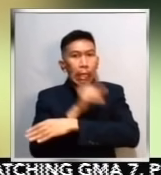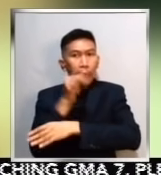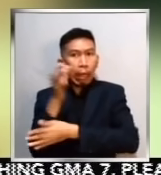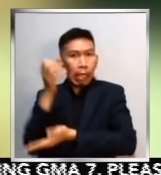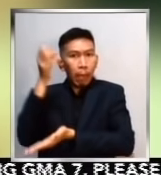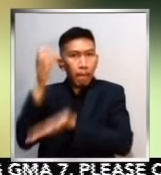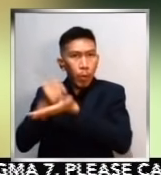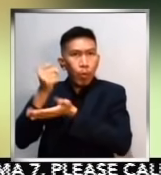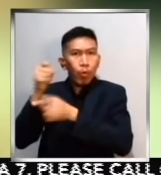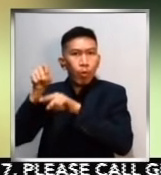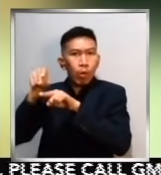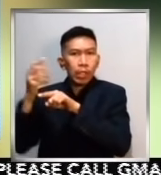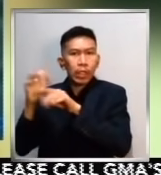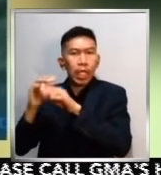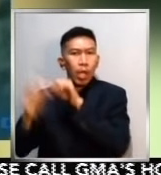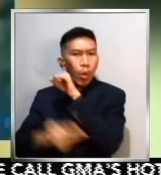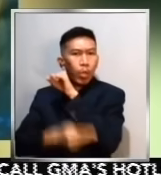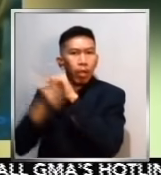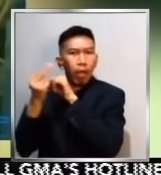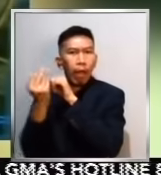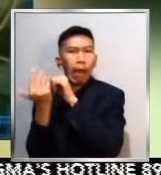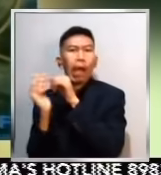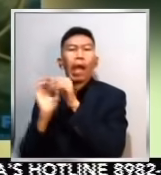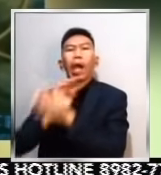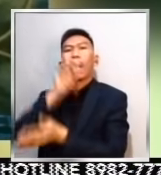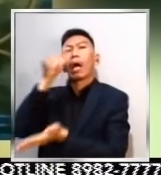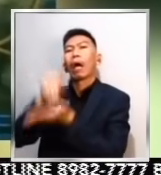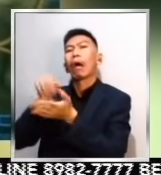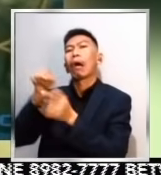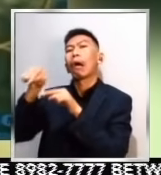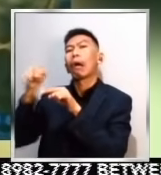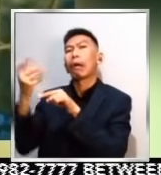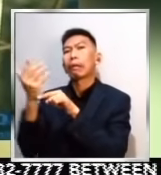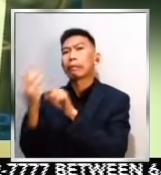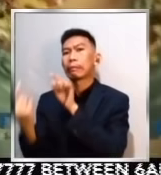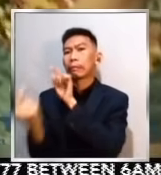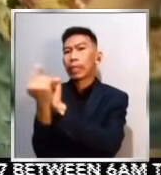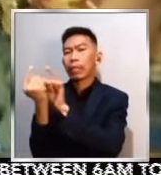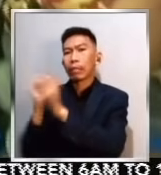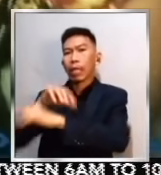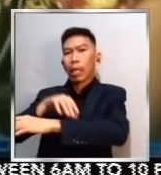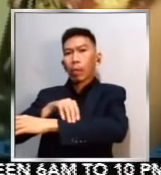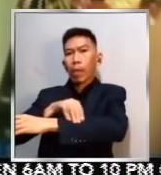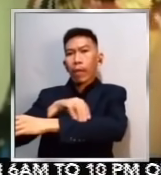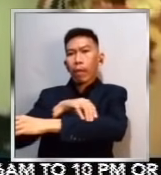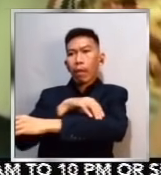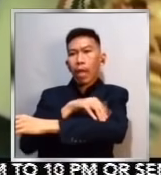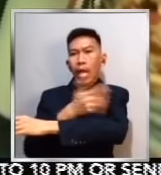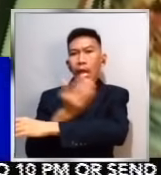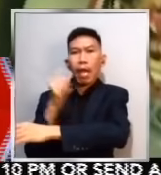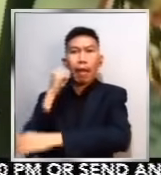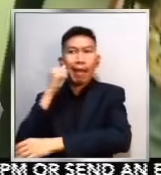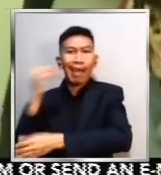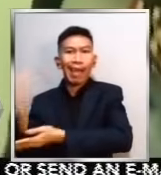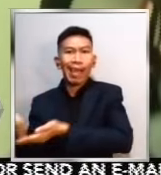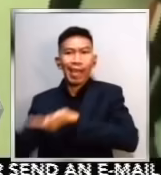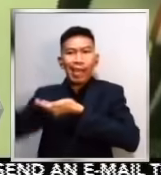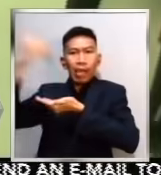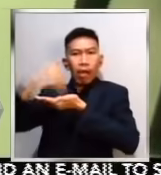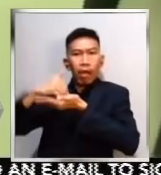nakikipagkita ang suspect sa mga masahista at doon niya ito pinagsasamantalakan. Pati cellphone at iba pang